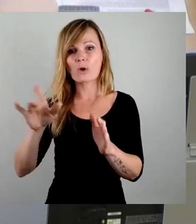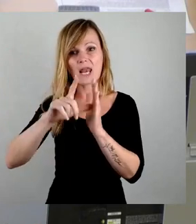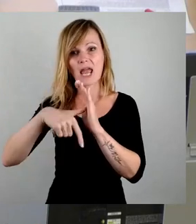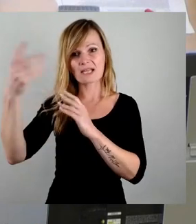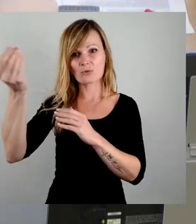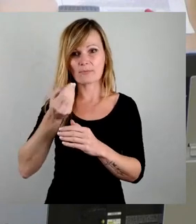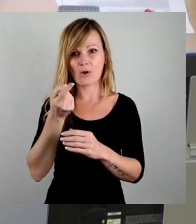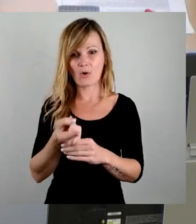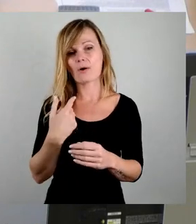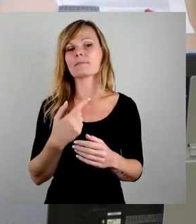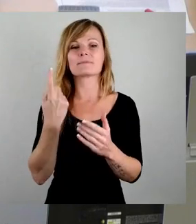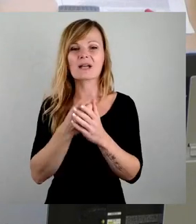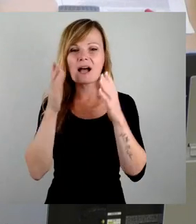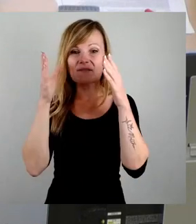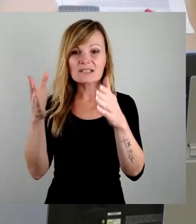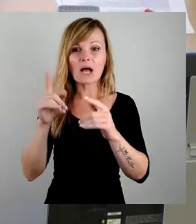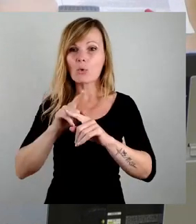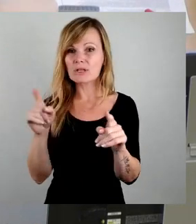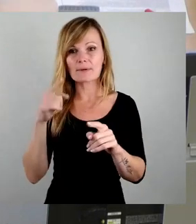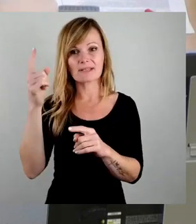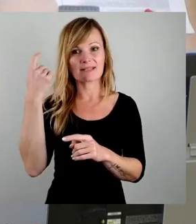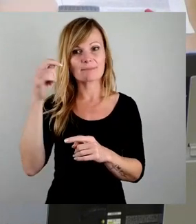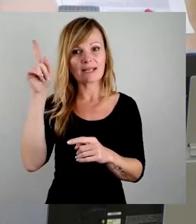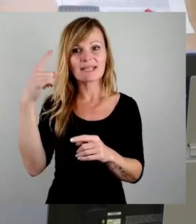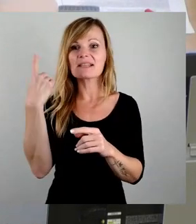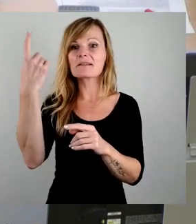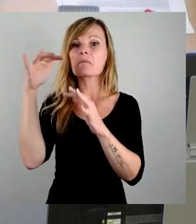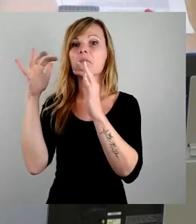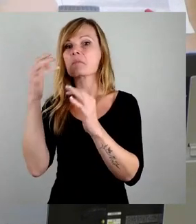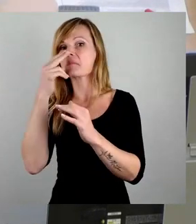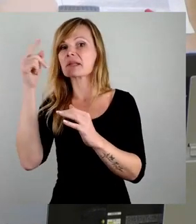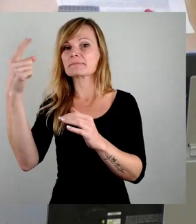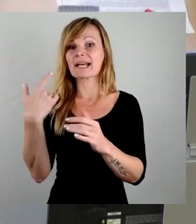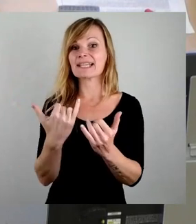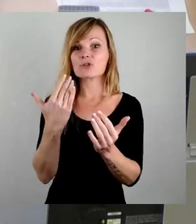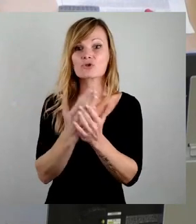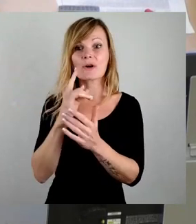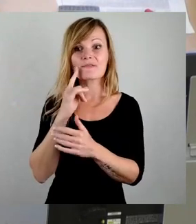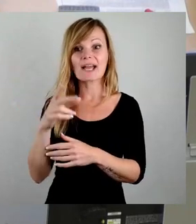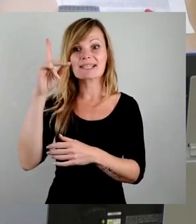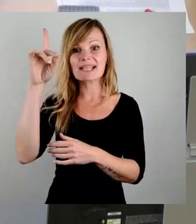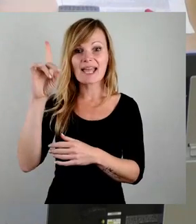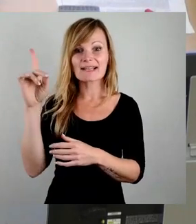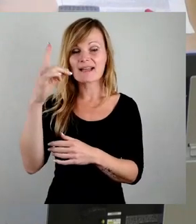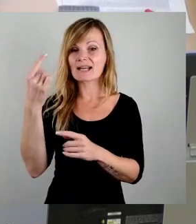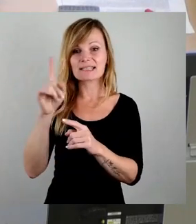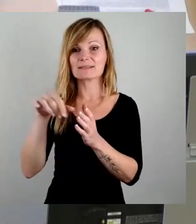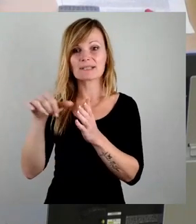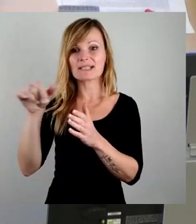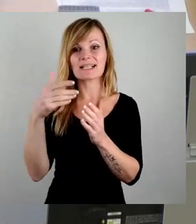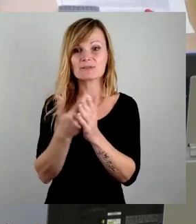Sie vertrauen der Sache aber nicht aus Berlin, weil Sie wissen, dass ja jetzt schon das Delta nicht gezahlt wird in dem Maße, wie